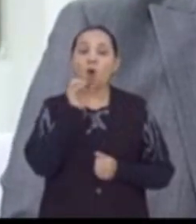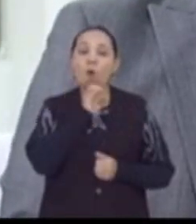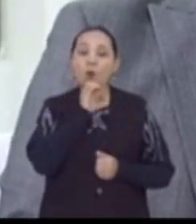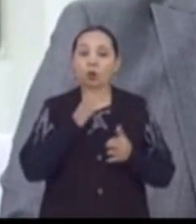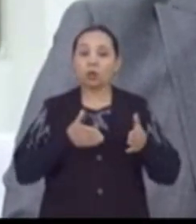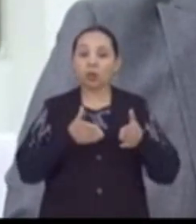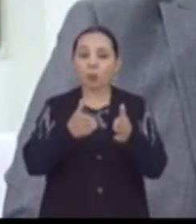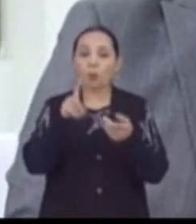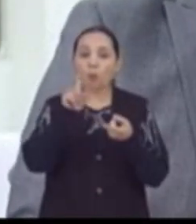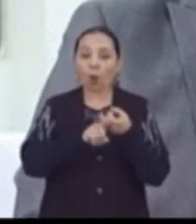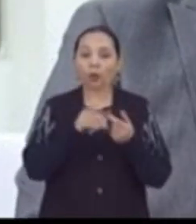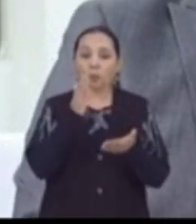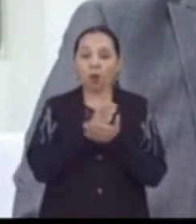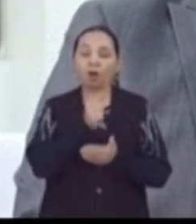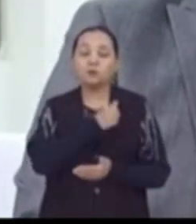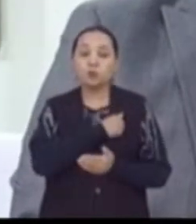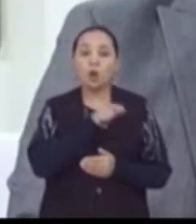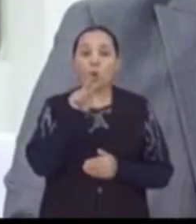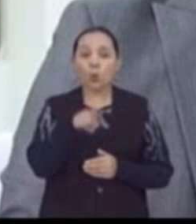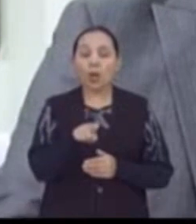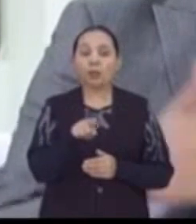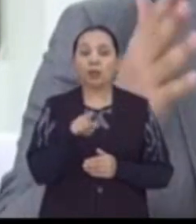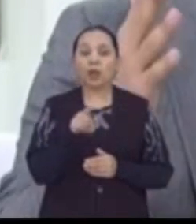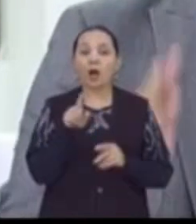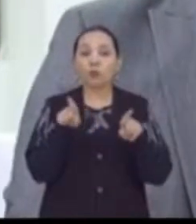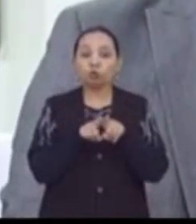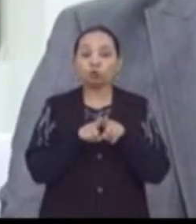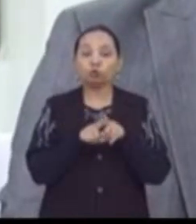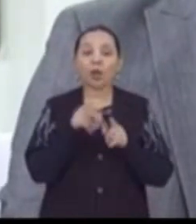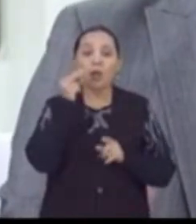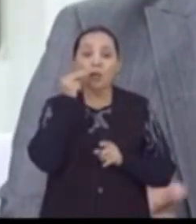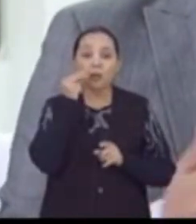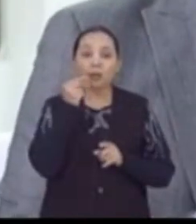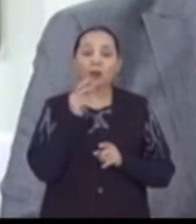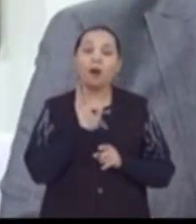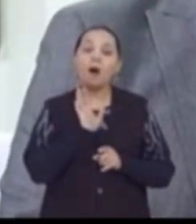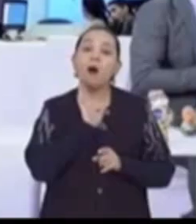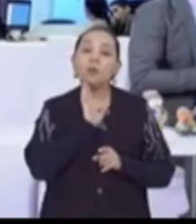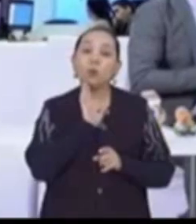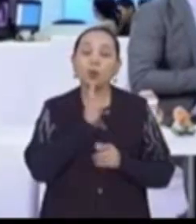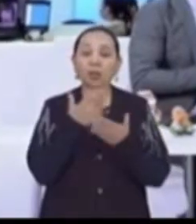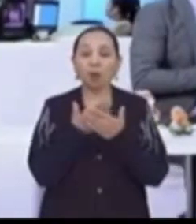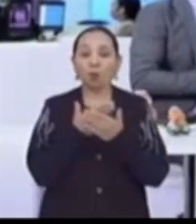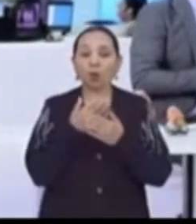bilan bog'laydiganlarning borligi afsuslanarli va ularga ana shunday erkaklarga ayollarni namuna qilib ko'rsatish kerak.